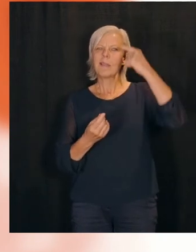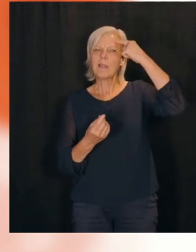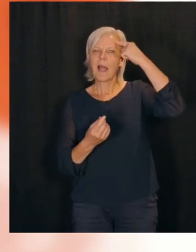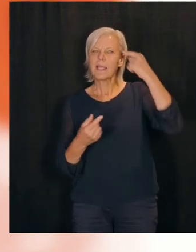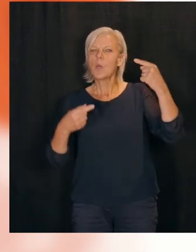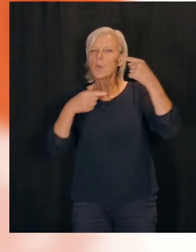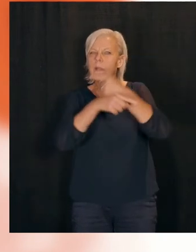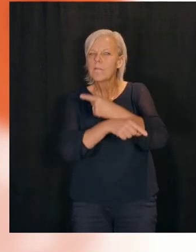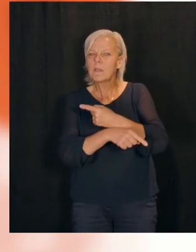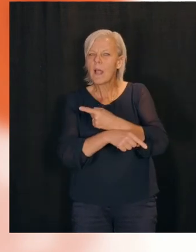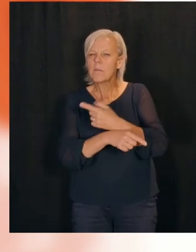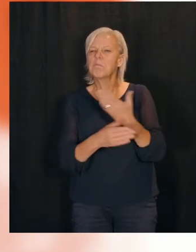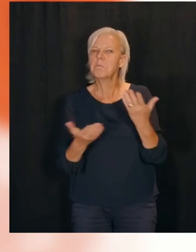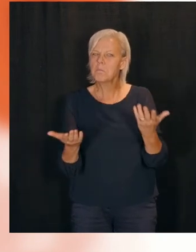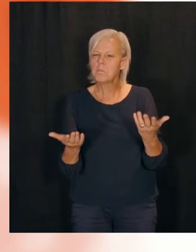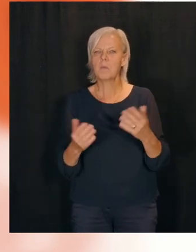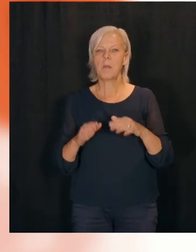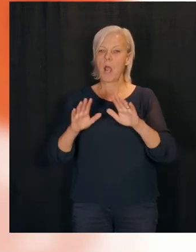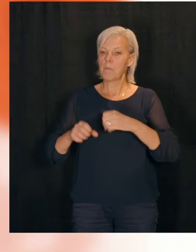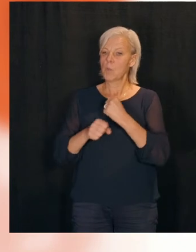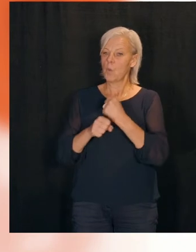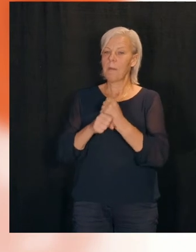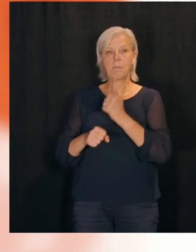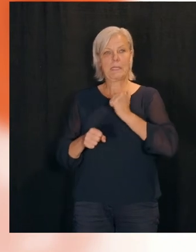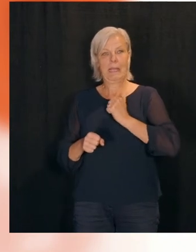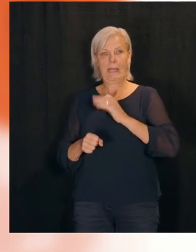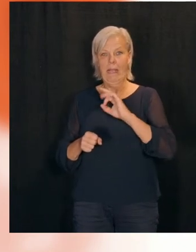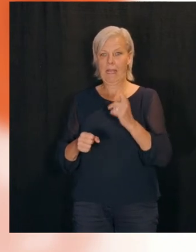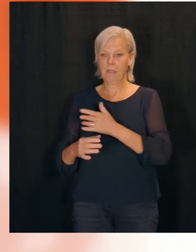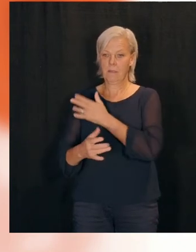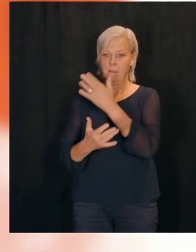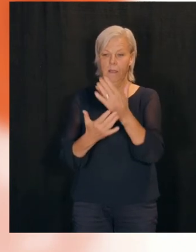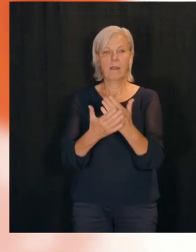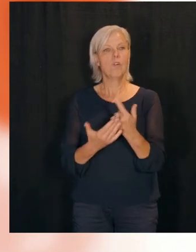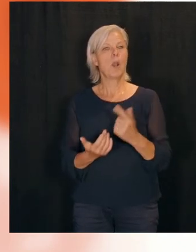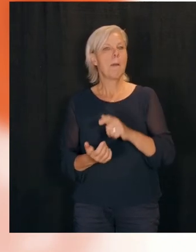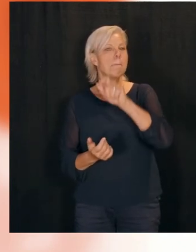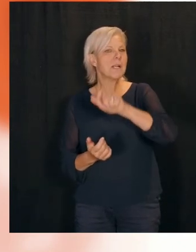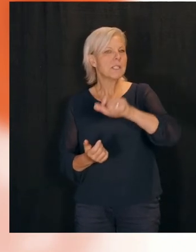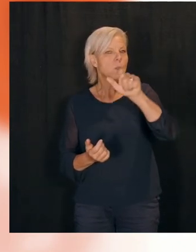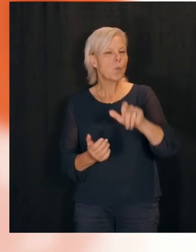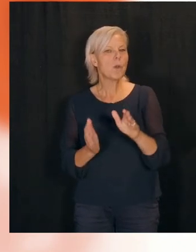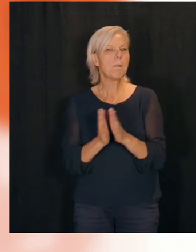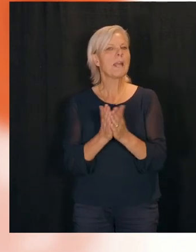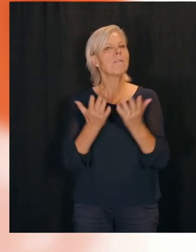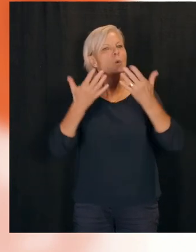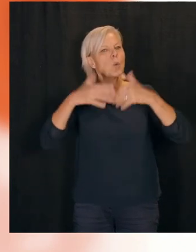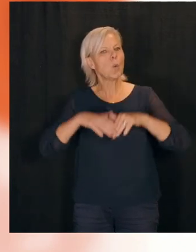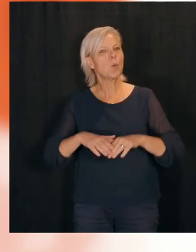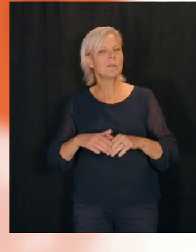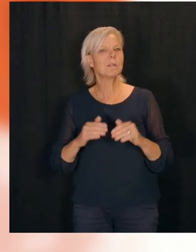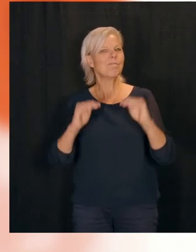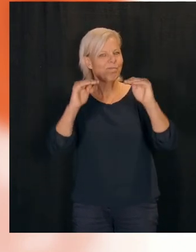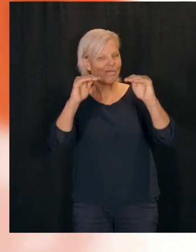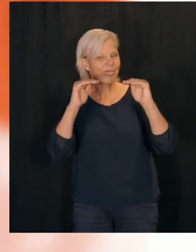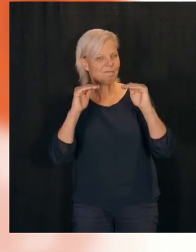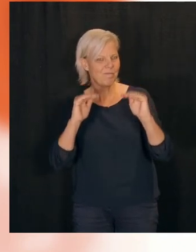om att efter att ha arbetat med tillgänglighet för personer med funktionsnedsättning, bara i stort